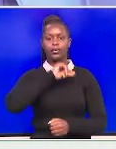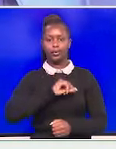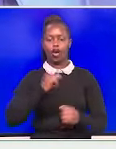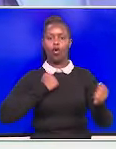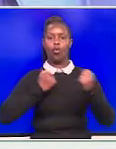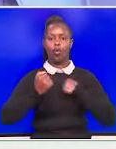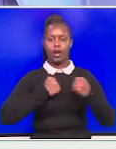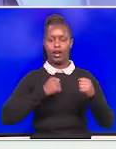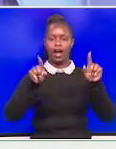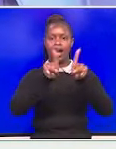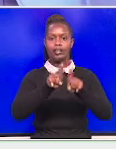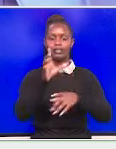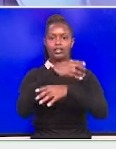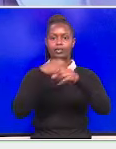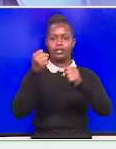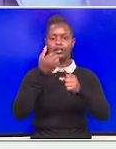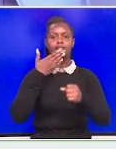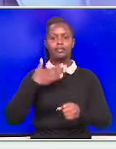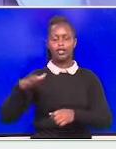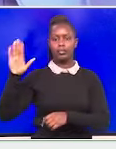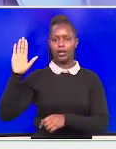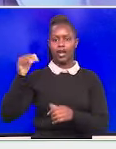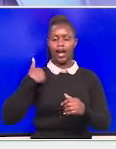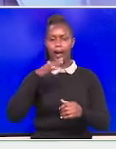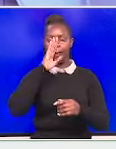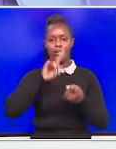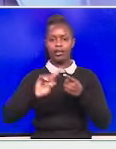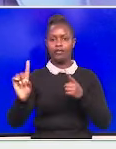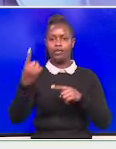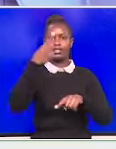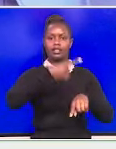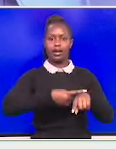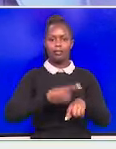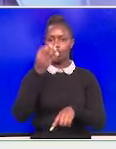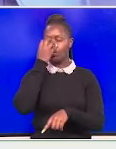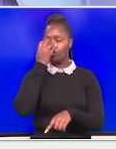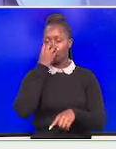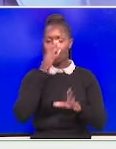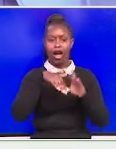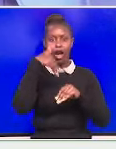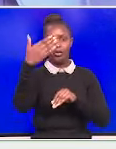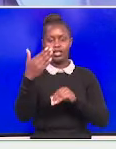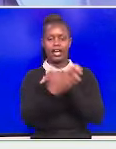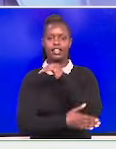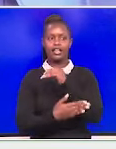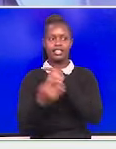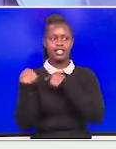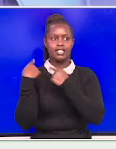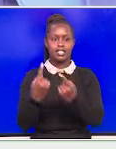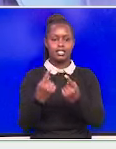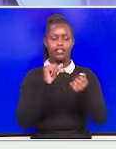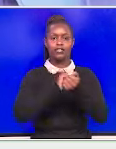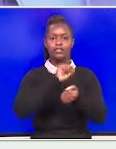Kagame kama rais wa taifa la Rwanda. Hii imekuwa ni safari ya kwanza ya Rais Ruto nje ya nchi tangu tarehe 15 mwezi